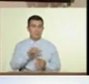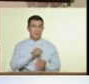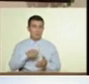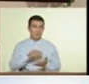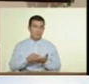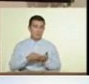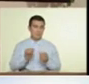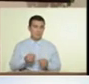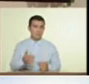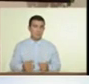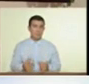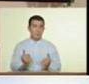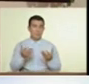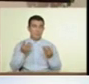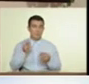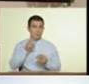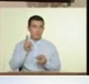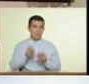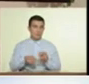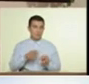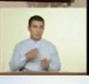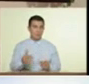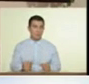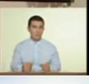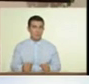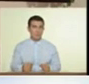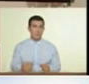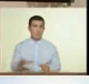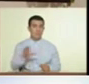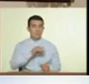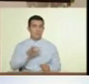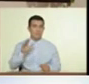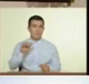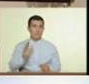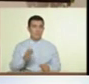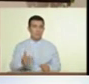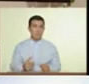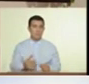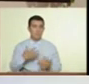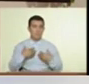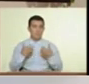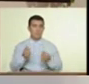bemalol bajara olasiz. Bugungi darsimiz o'z nihoyasiga yetdi. Sizlar bilan xayrlashaman. Salomat bo'ling.